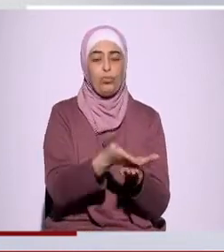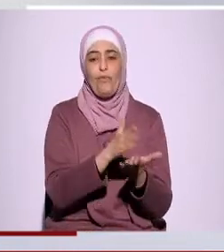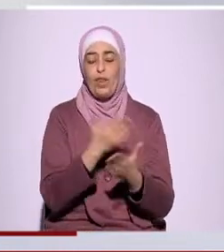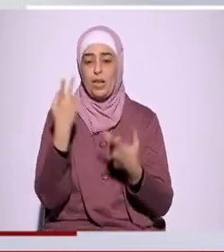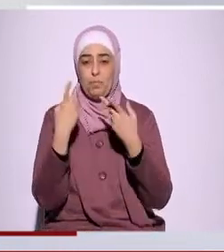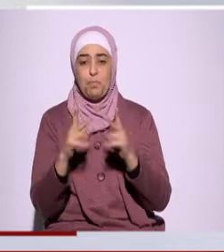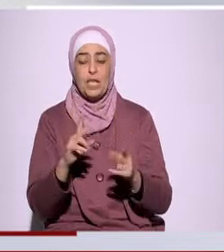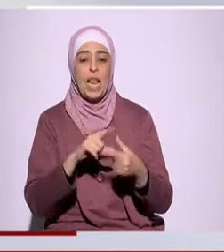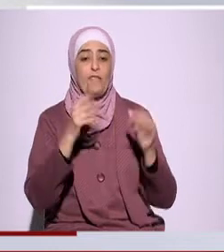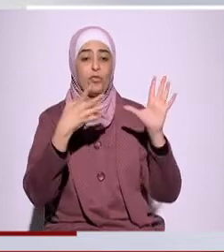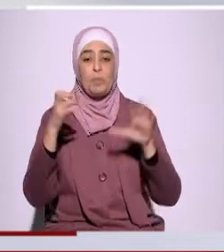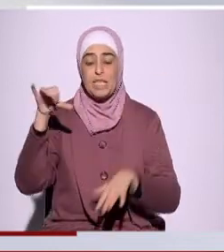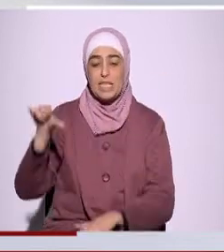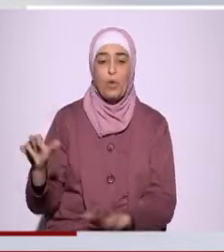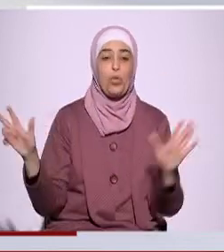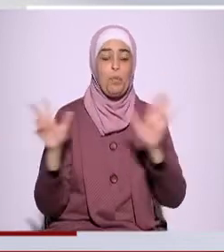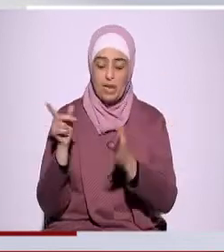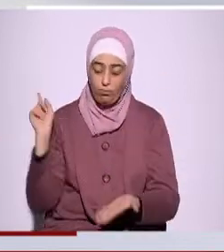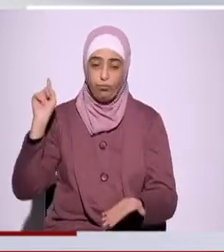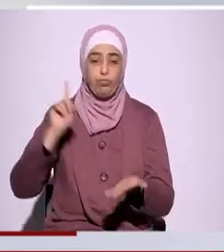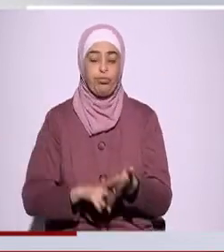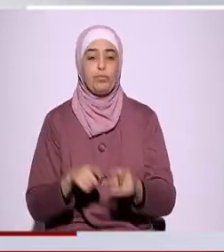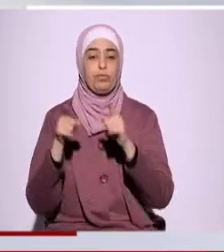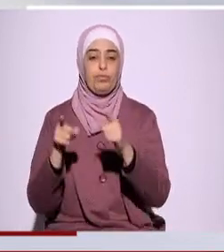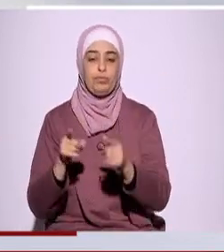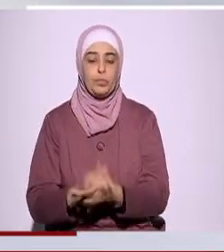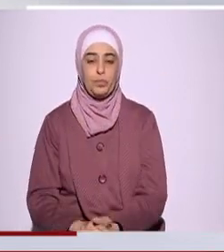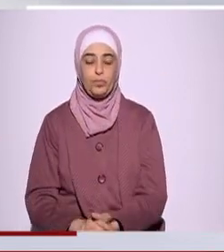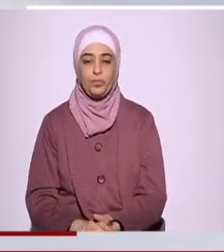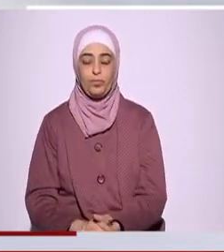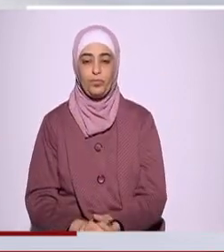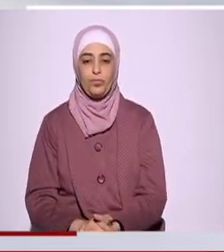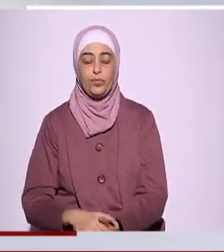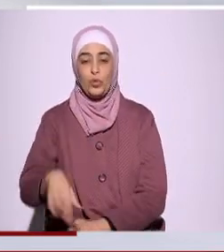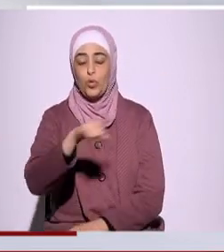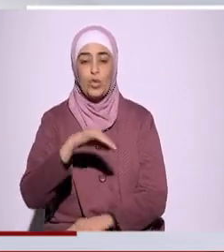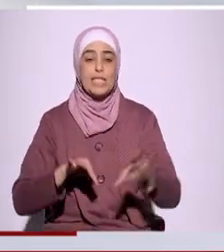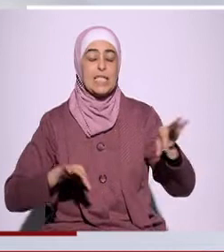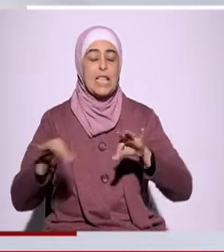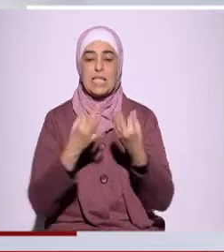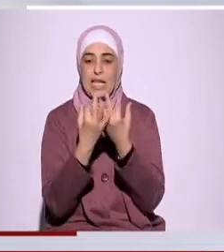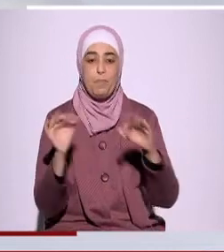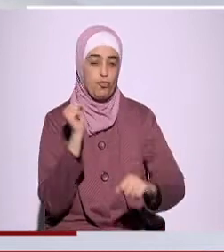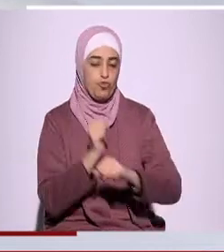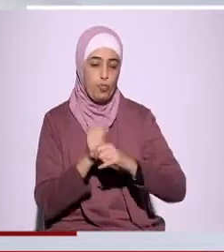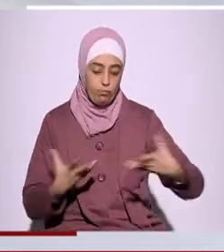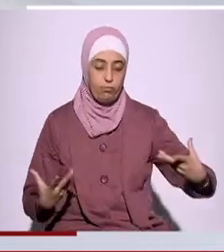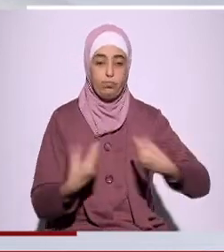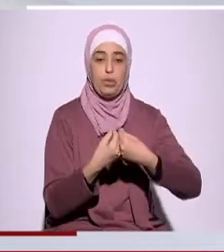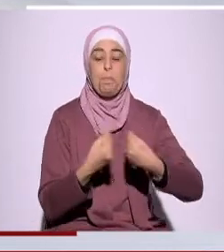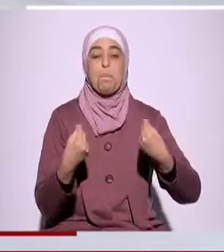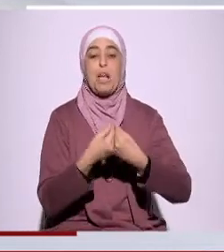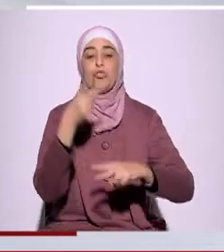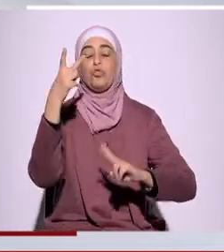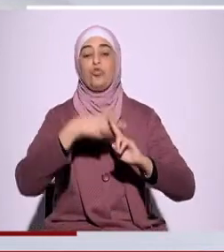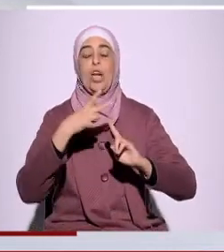منذ 89 وإلى يومنا هذا. الآن كل القوى السياسية الجادة تعمل مع تناغم مع الشارع